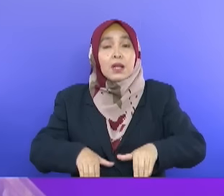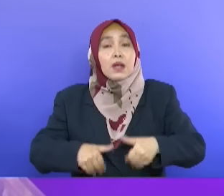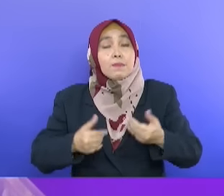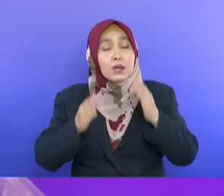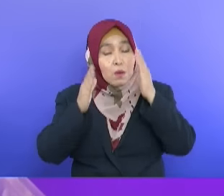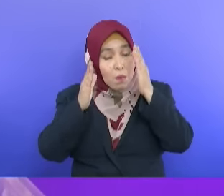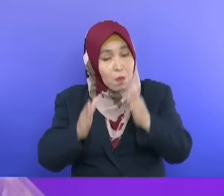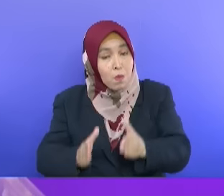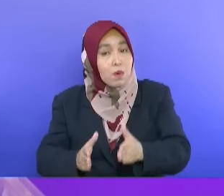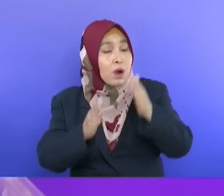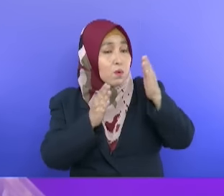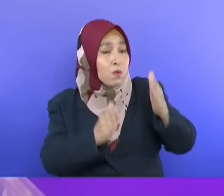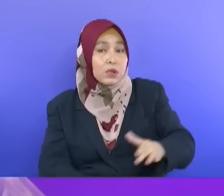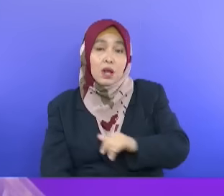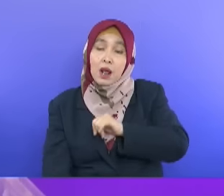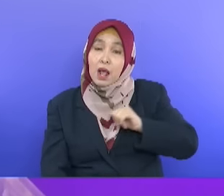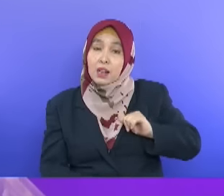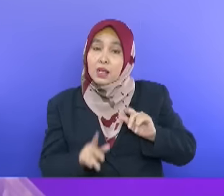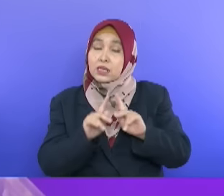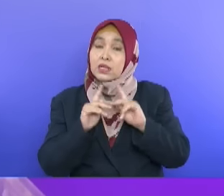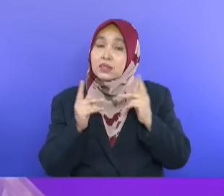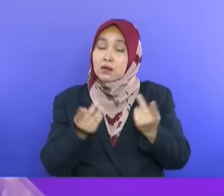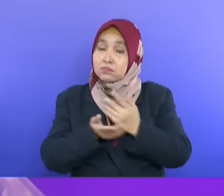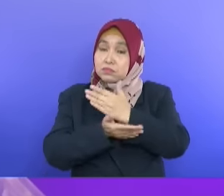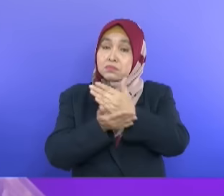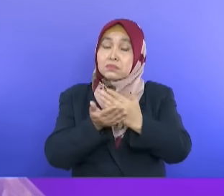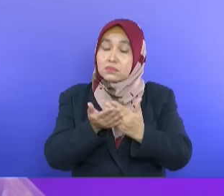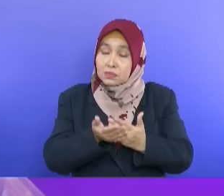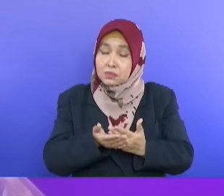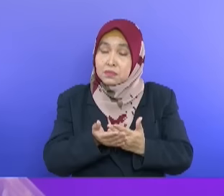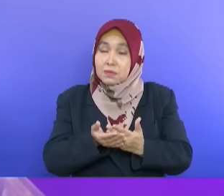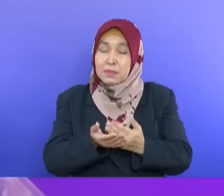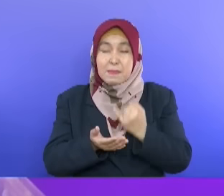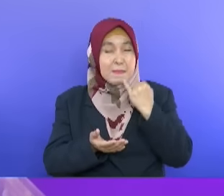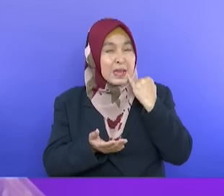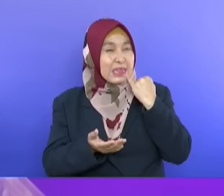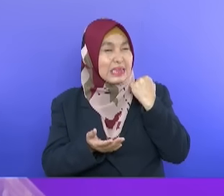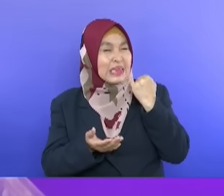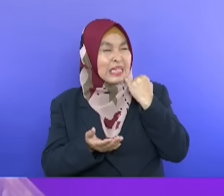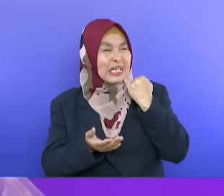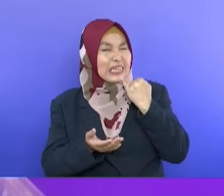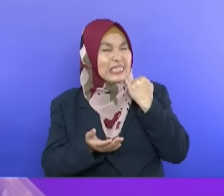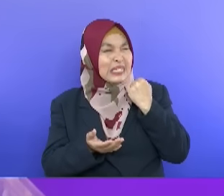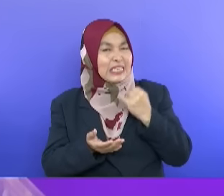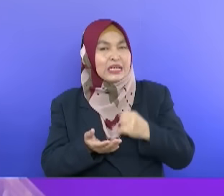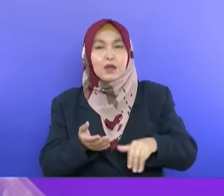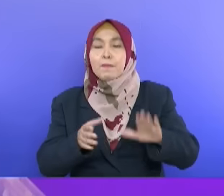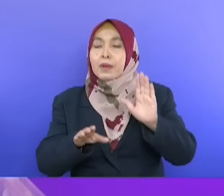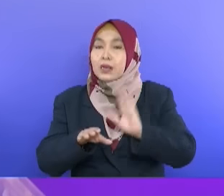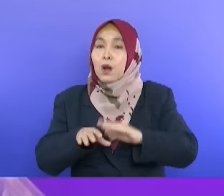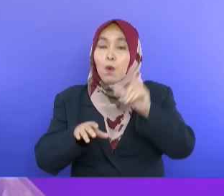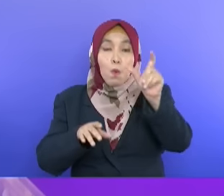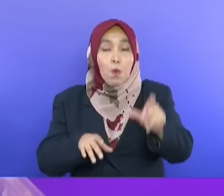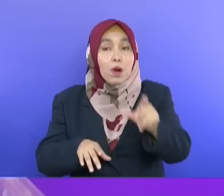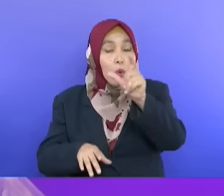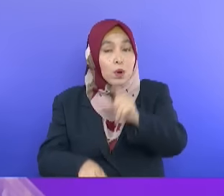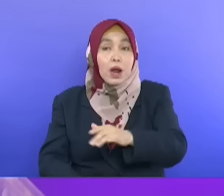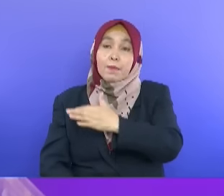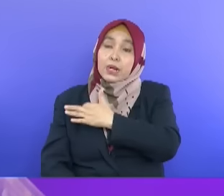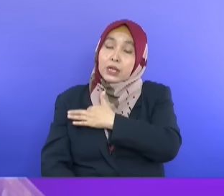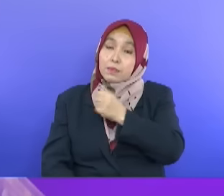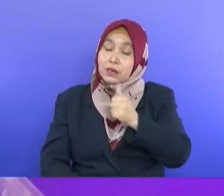yang ahlil kitab ini sebagian dari mereka yang berdengki yang hasad kepada orang-orang yang beriman